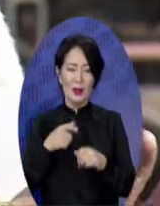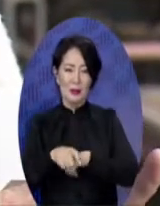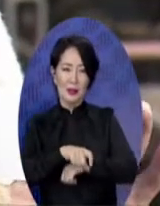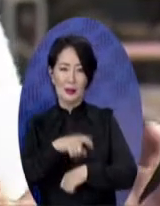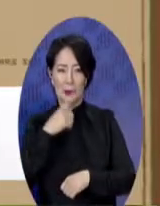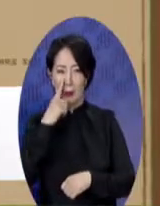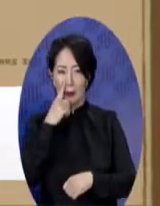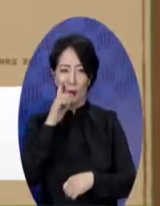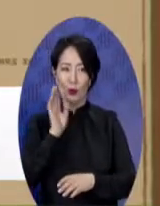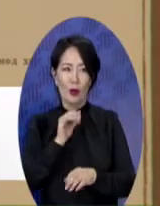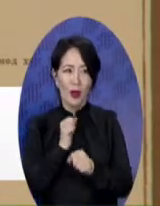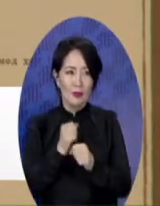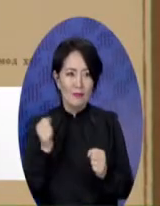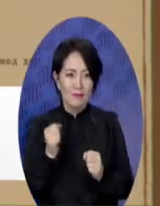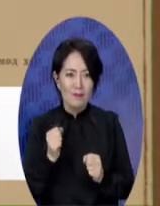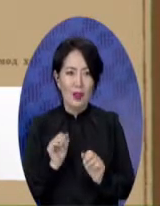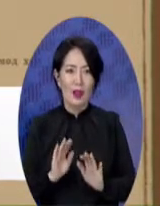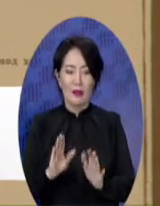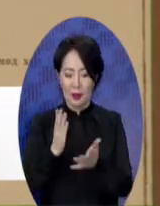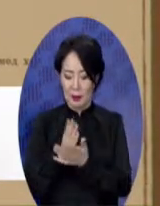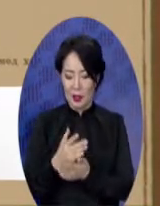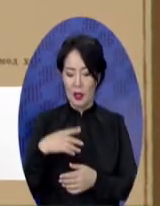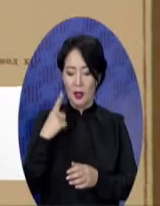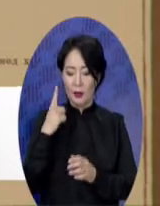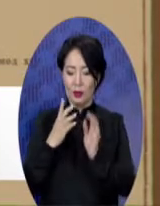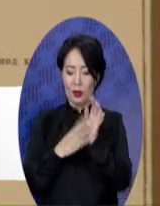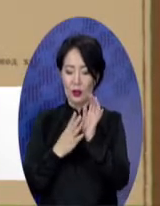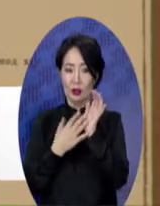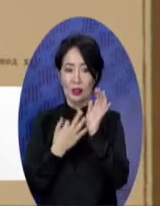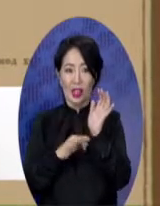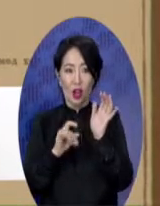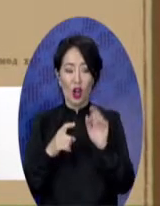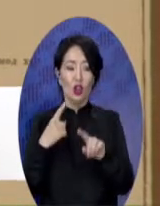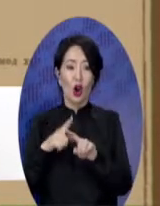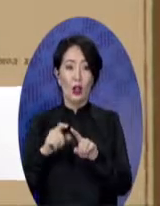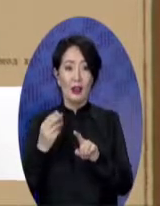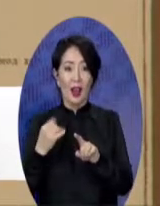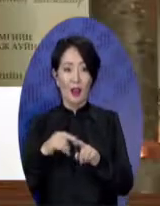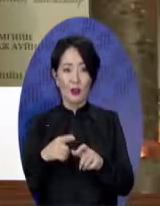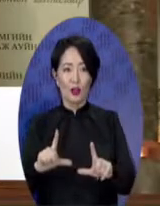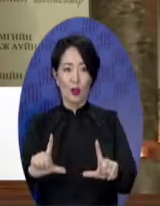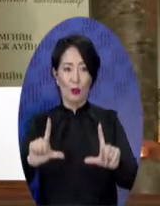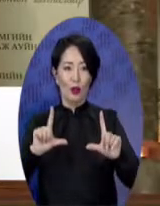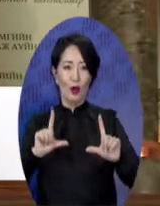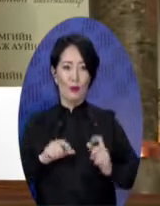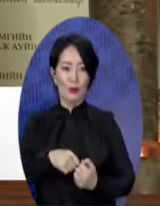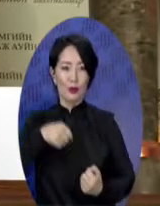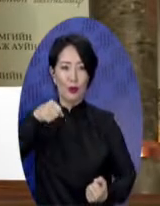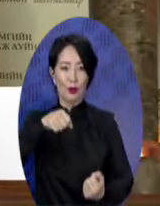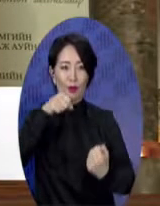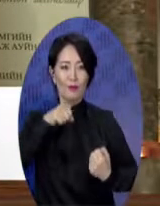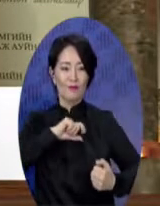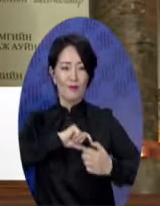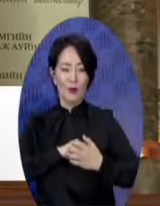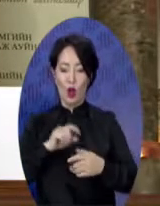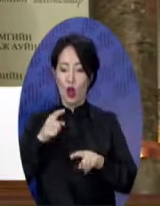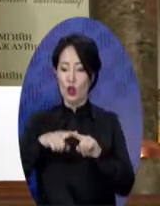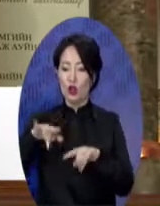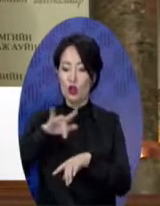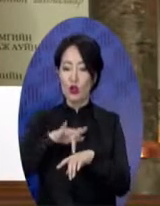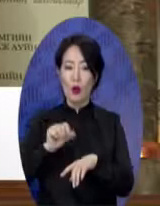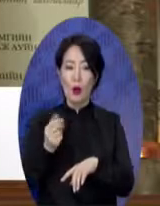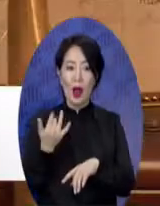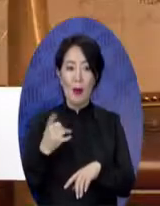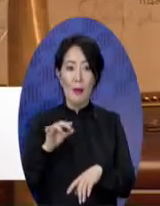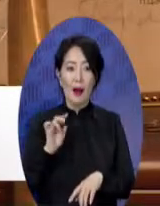байсангүй. 1980 онд хөдөө аж ахуйн их сургуулийн диплом өвөртлсөн залуухан агрономч Төв аймгийн Борнуур томилогдож байсан